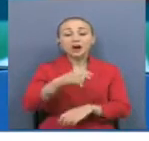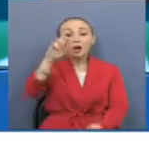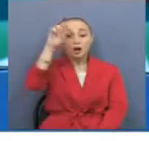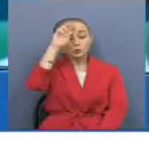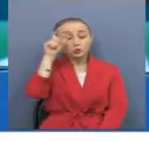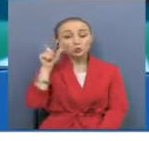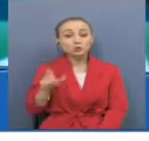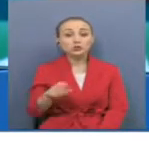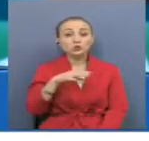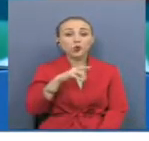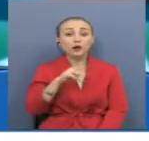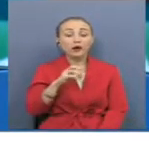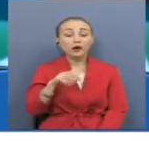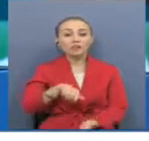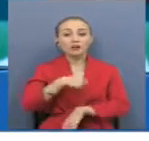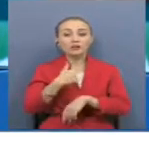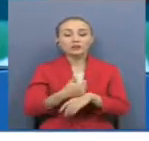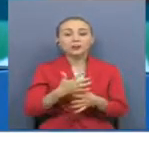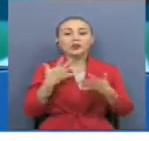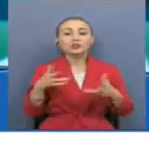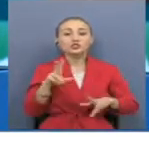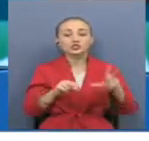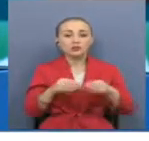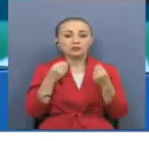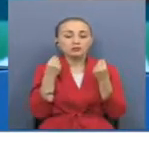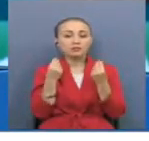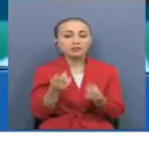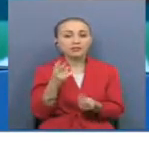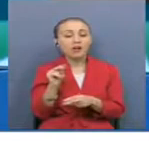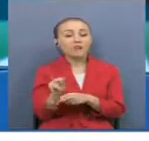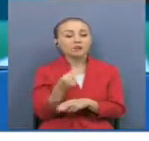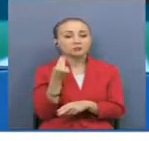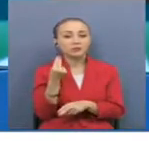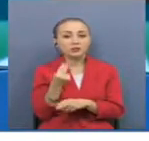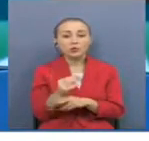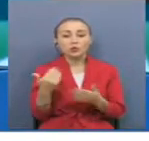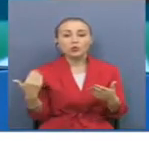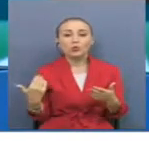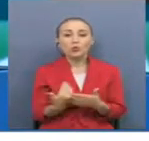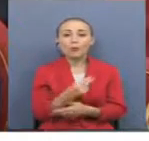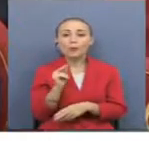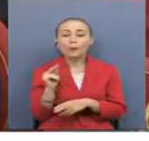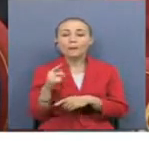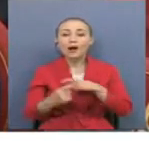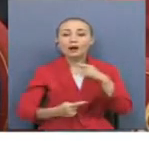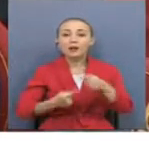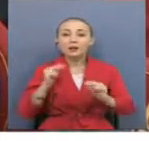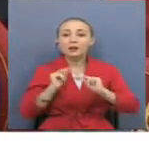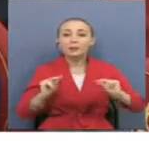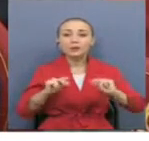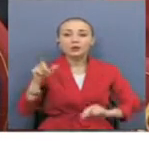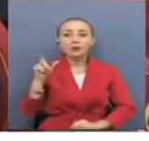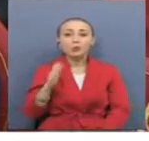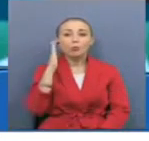Жомарт Кемелұлы ұстаздар қауымы мен ата-аналарға жаңа буынды тәрбиелеуде үлкен үміт артады. Себебі болашақ ұрпақ қажетті білім алып, оны келешекте мемлекет